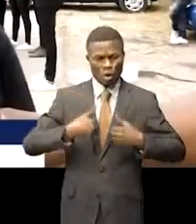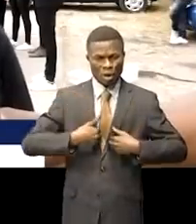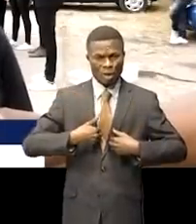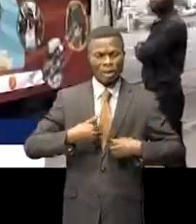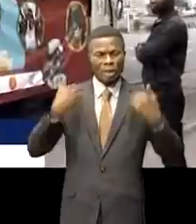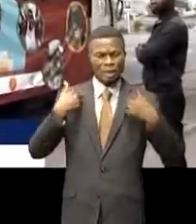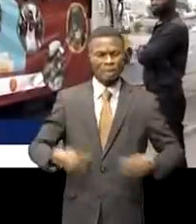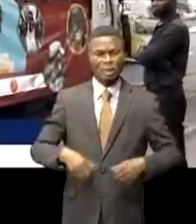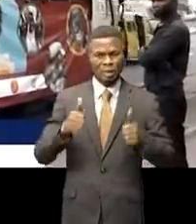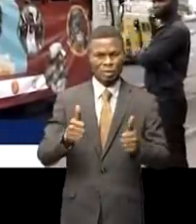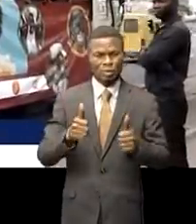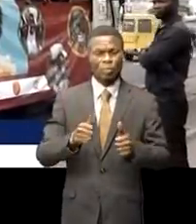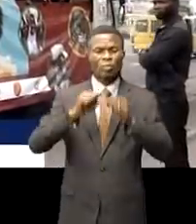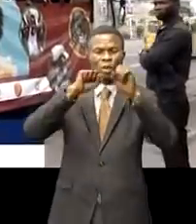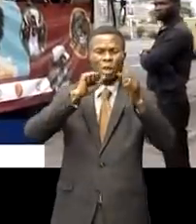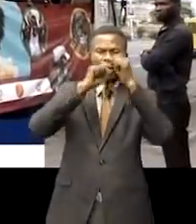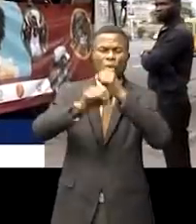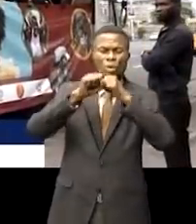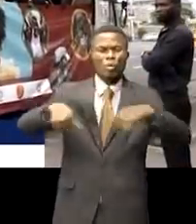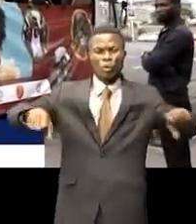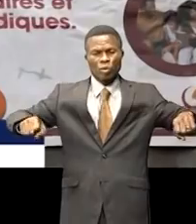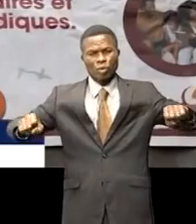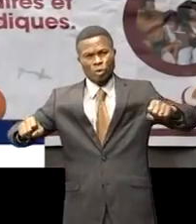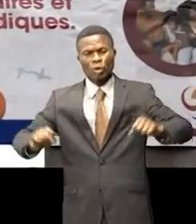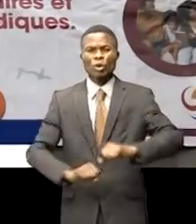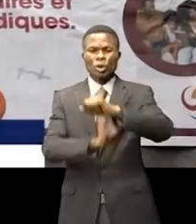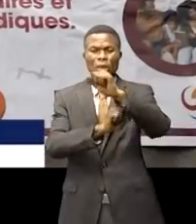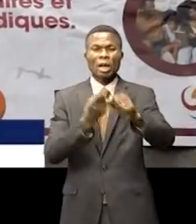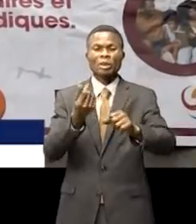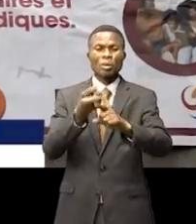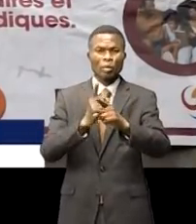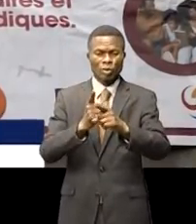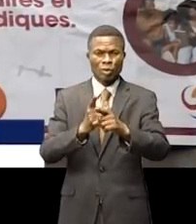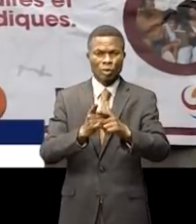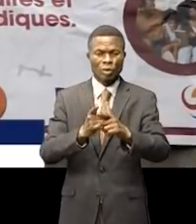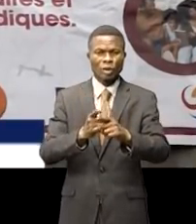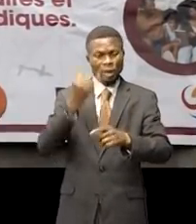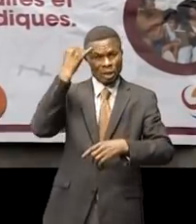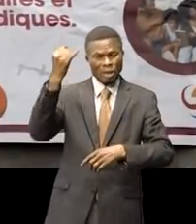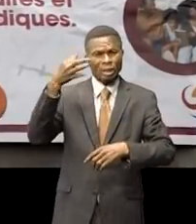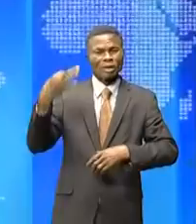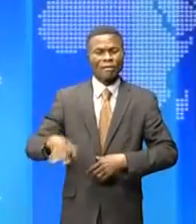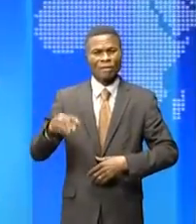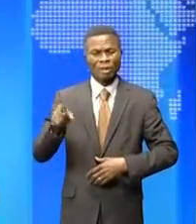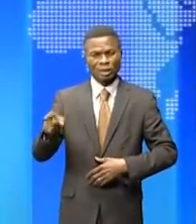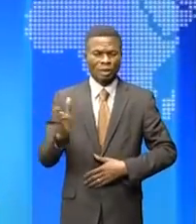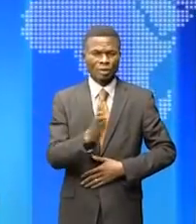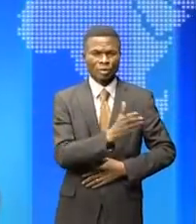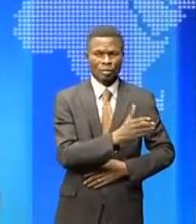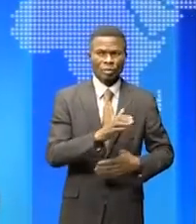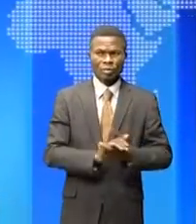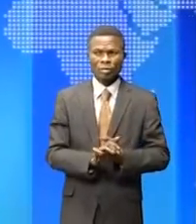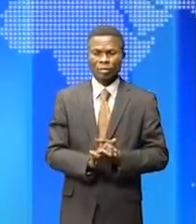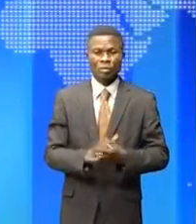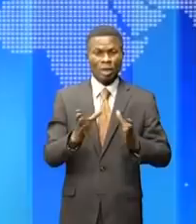santé cette compagne motorisés a été appuyé financièrement par initiative france et c'est